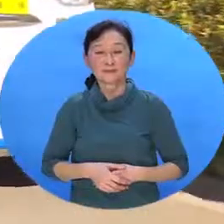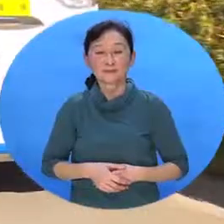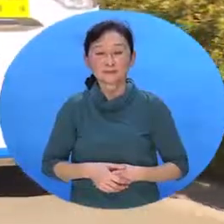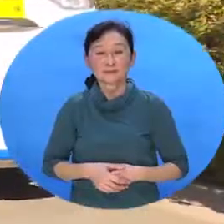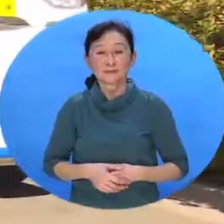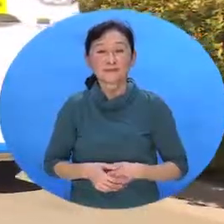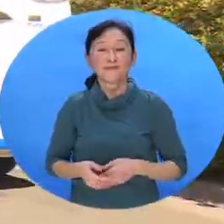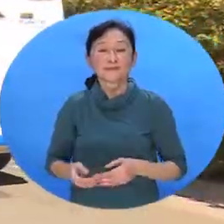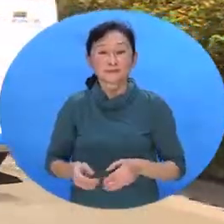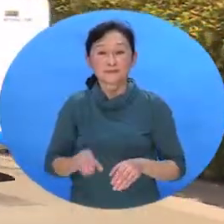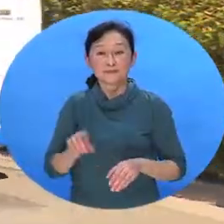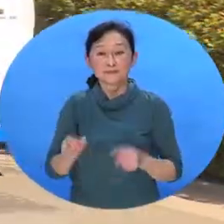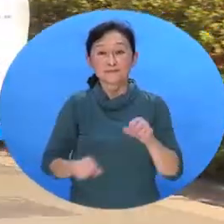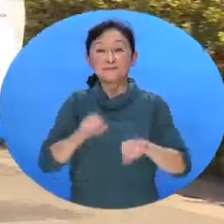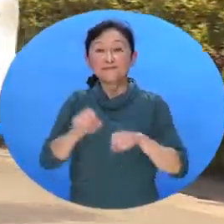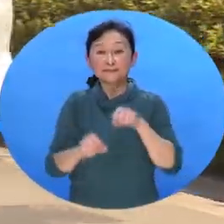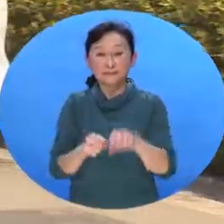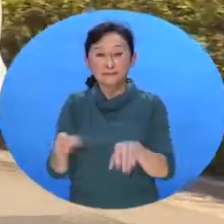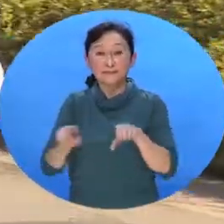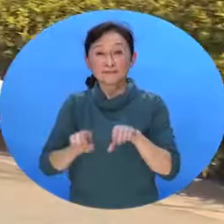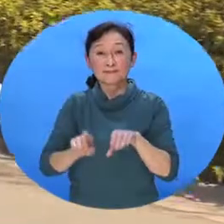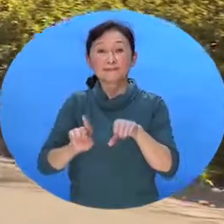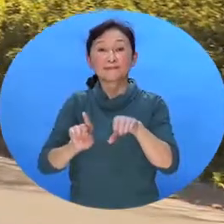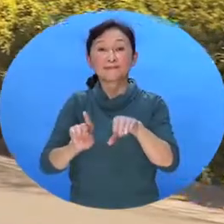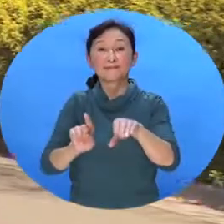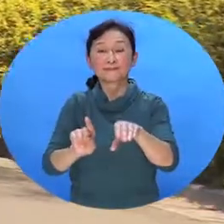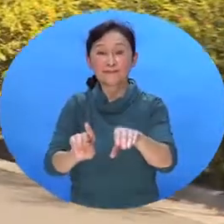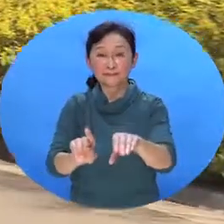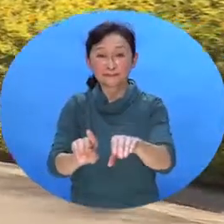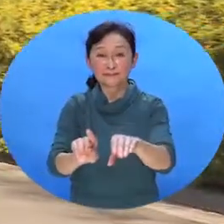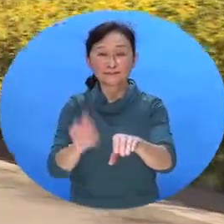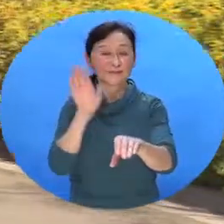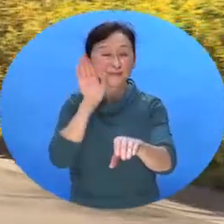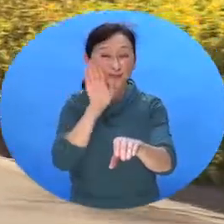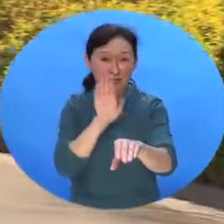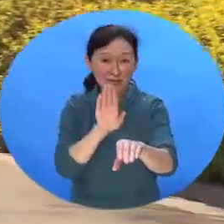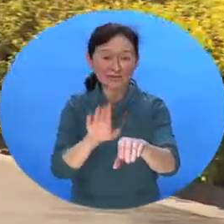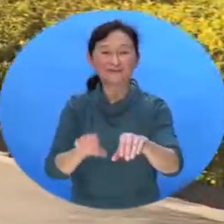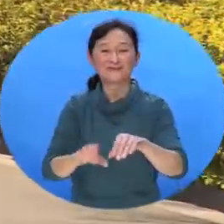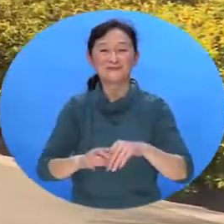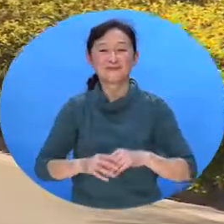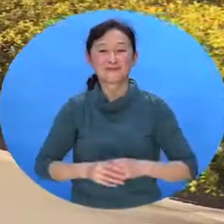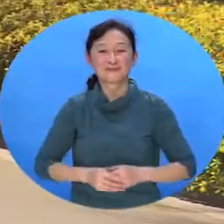並走する自転車と安全な間隔を保っています。